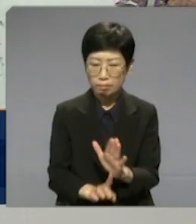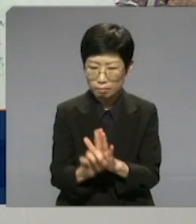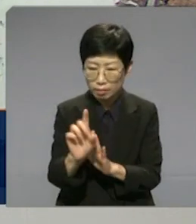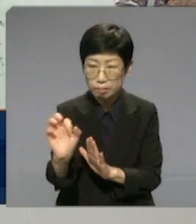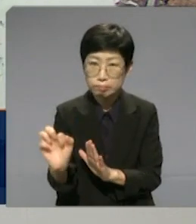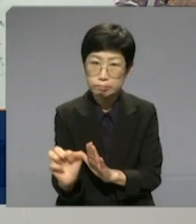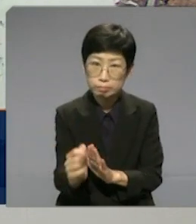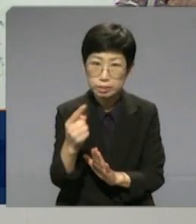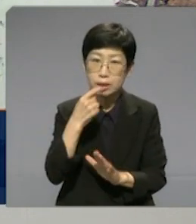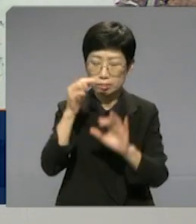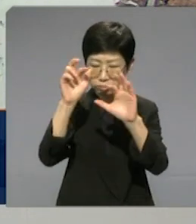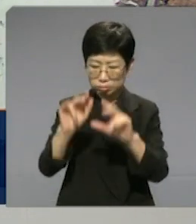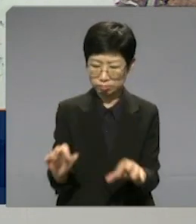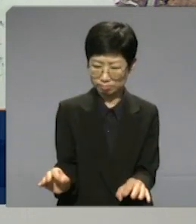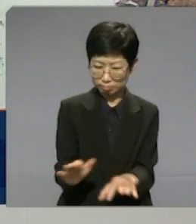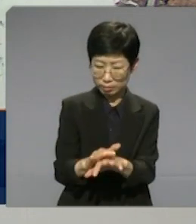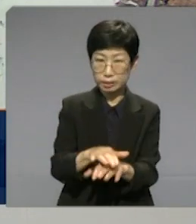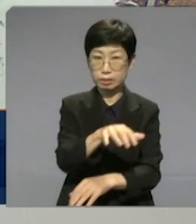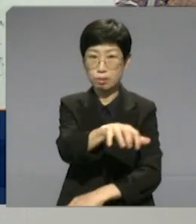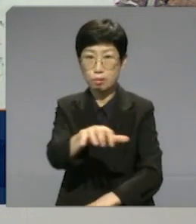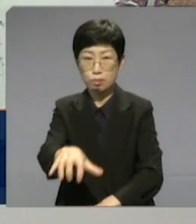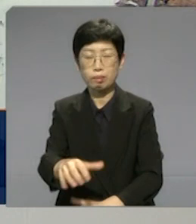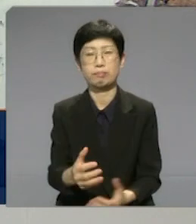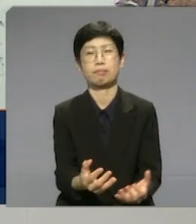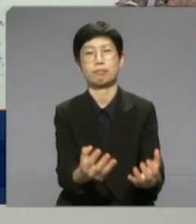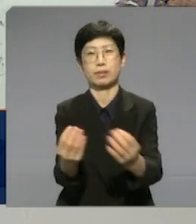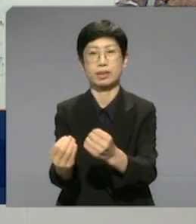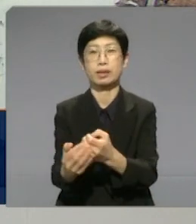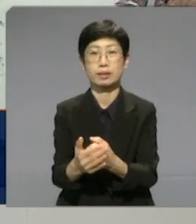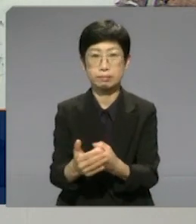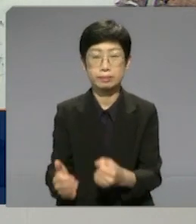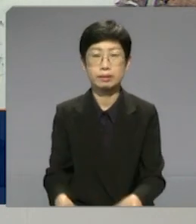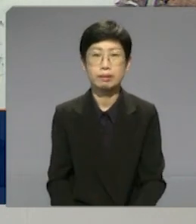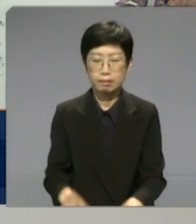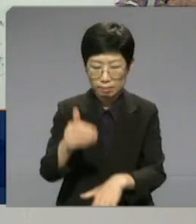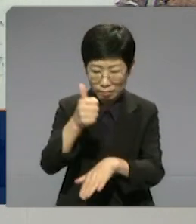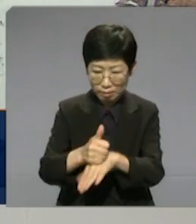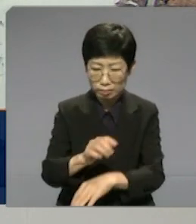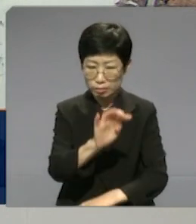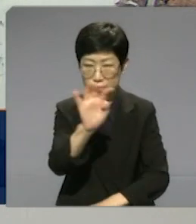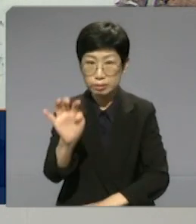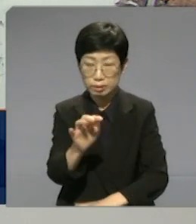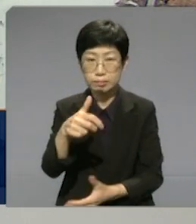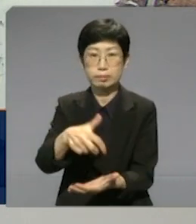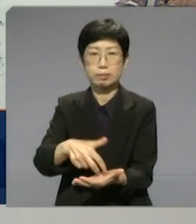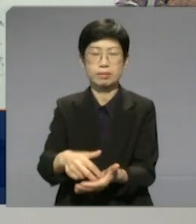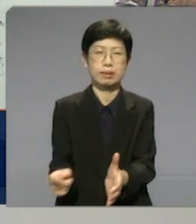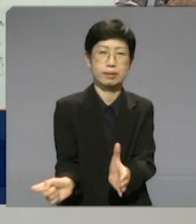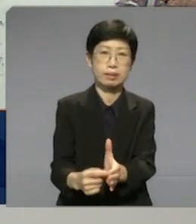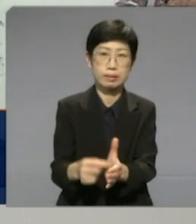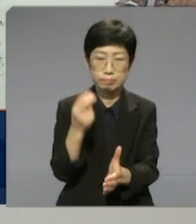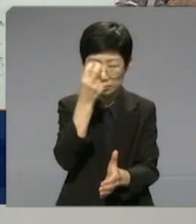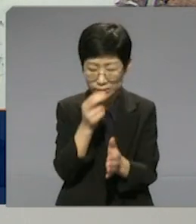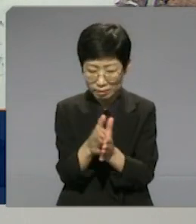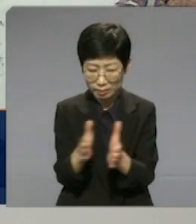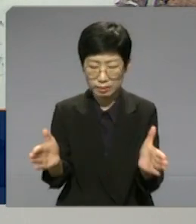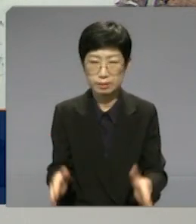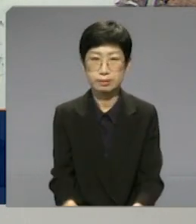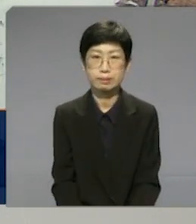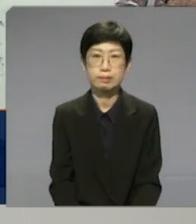올라가면서 눈이 사라진 스키장이 한둘이 아니기 때문입니다 결국 유럽차원에서 긴급 조사에 나섰습니다